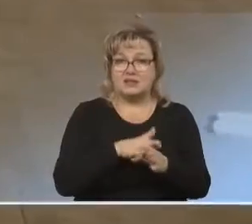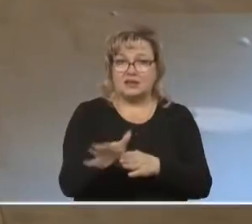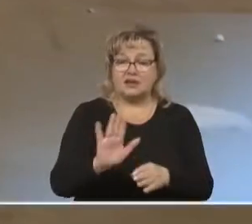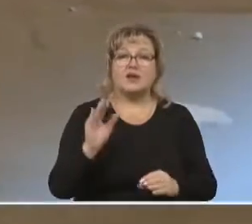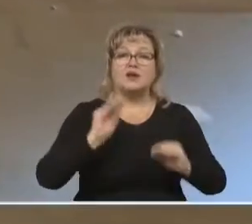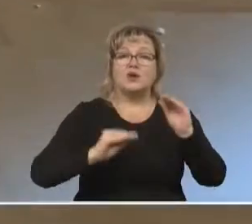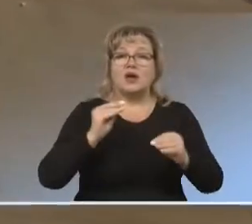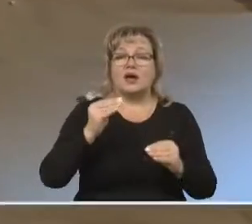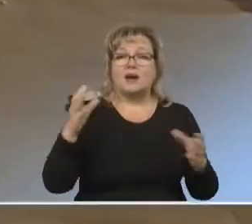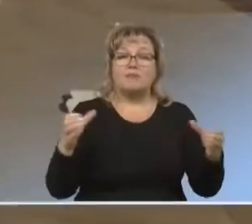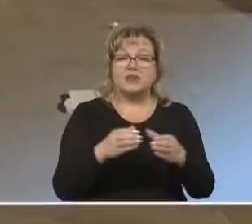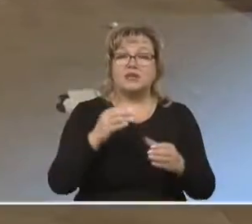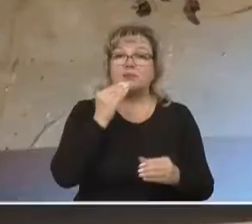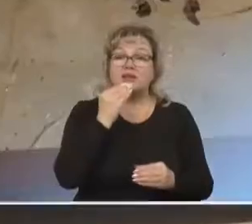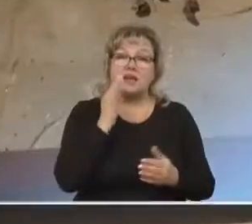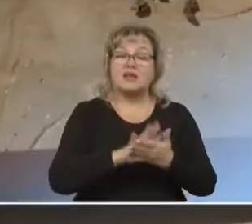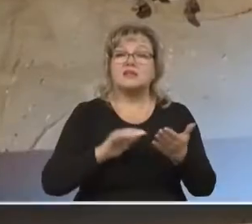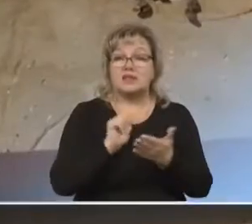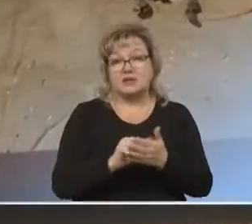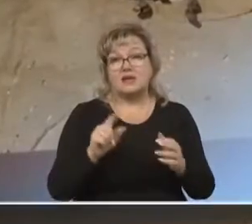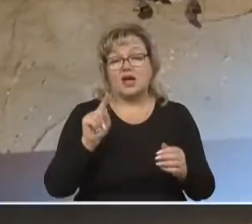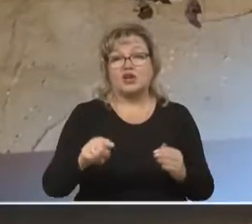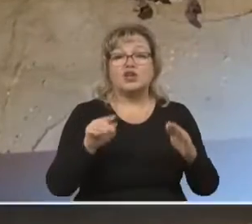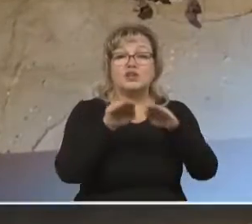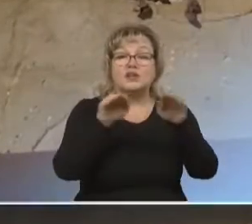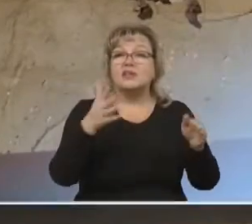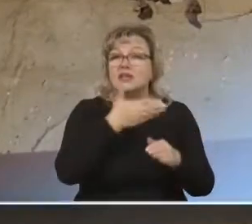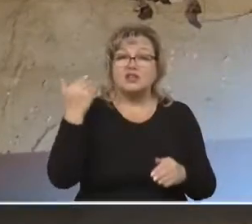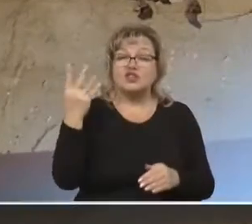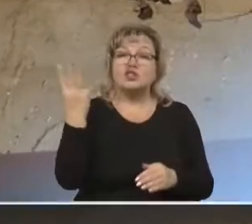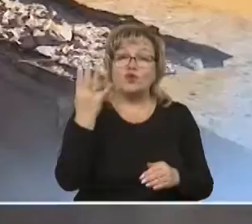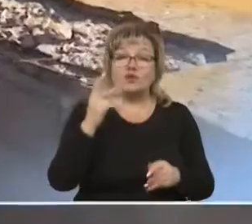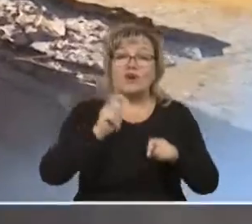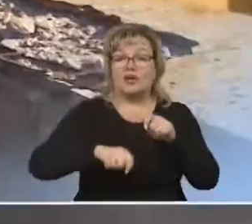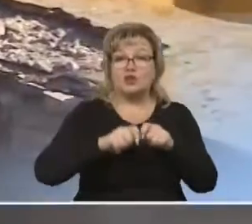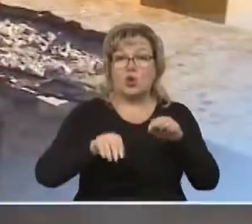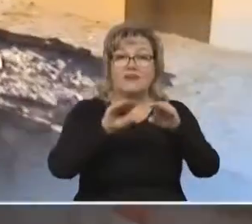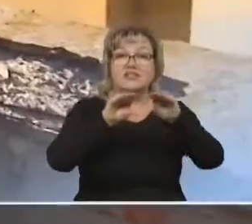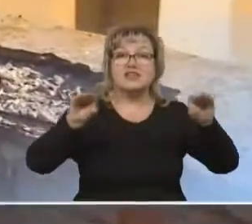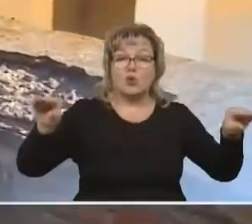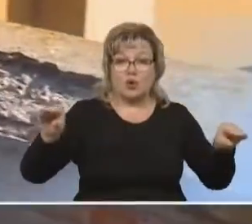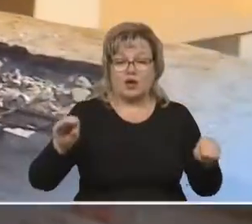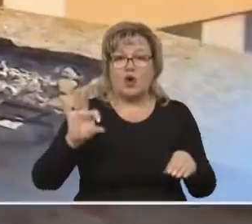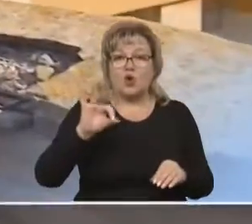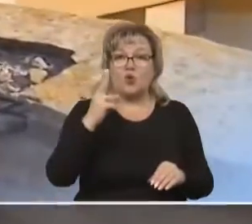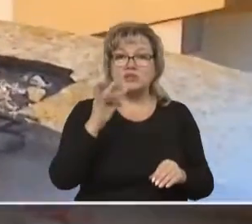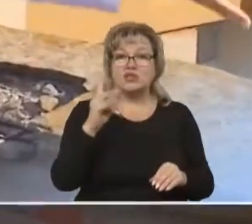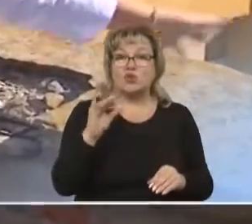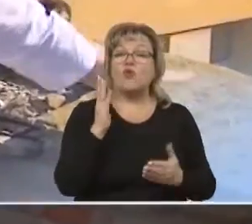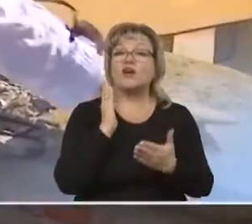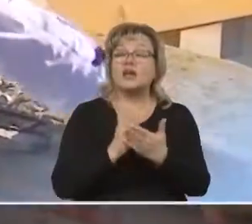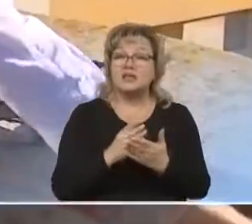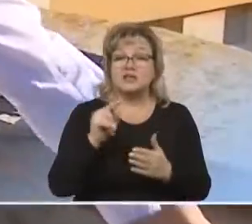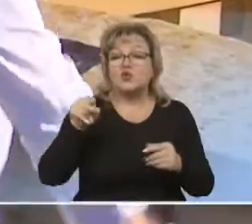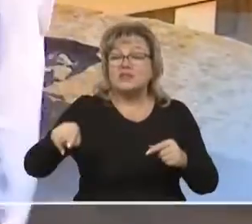комбинат питания практически разорился. Как итог, на крыше нет 4-го контрольного слоя. Вот оцинковка есть, но здесь